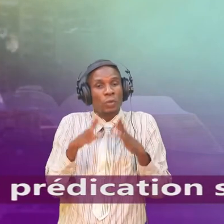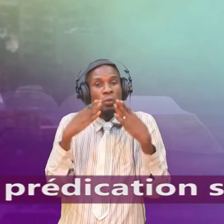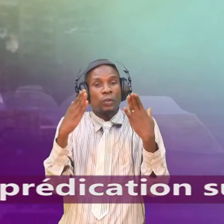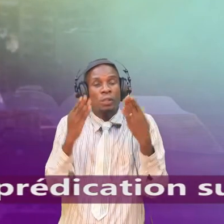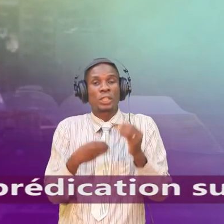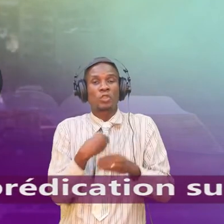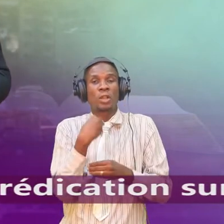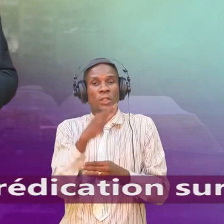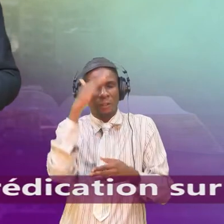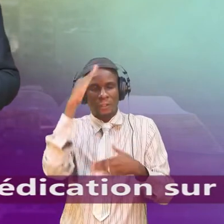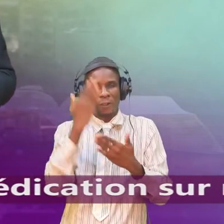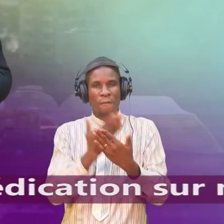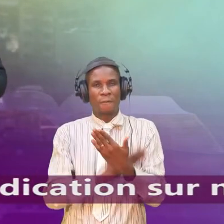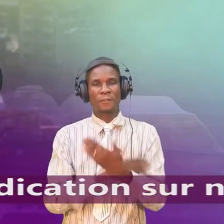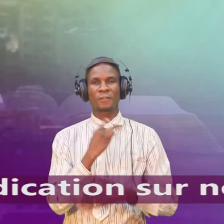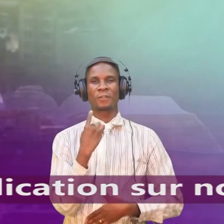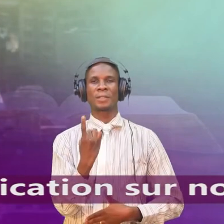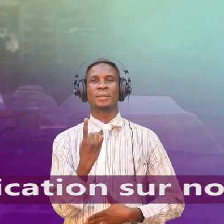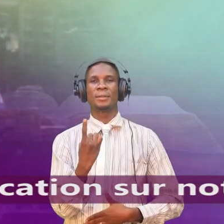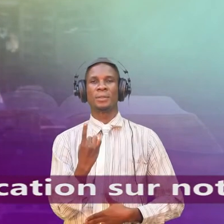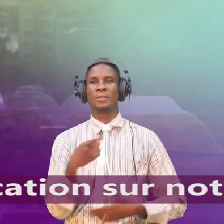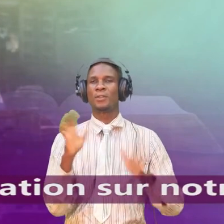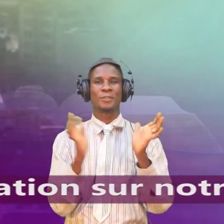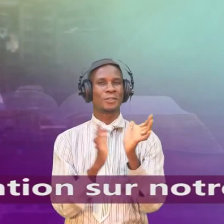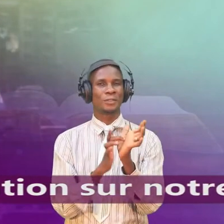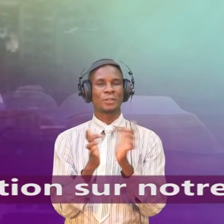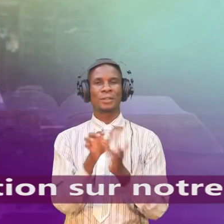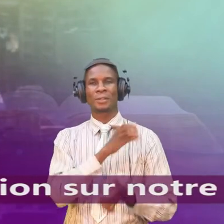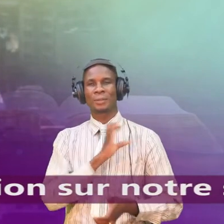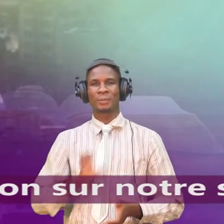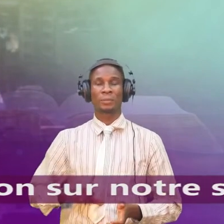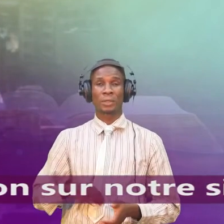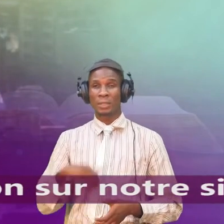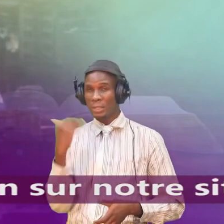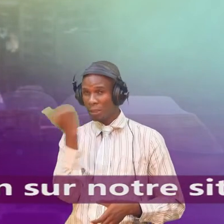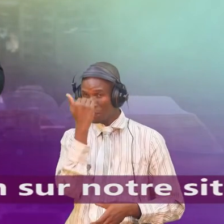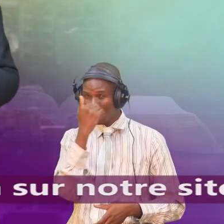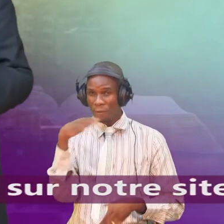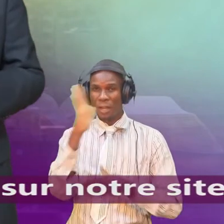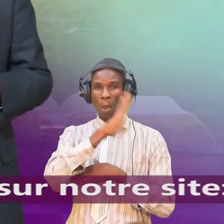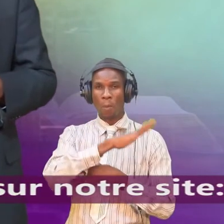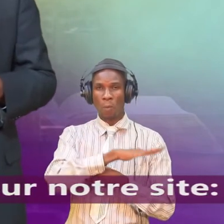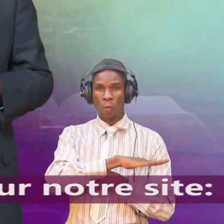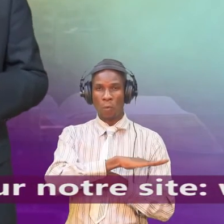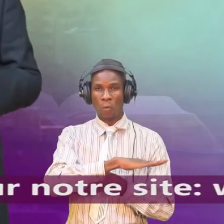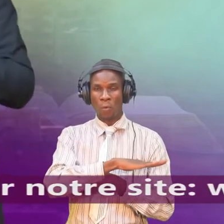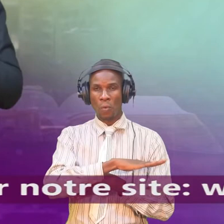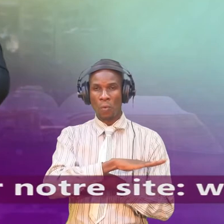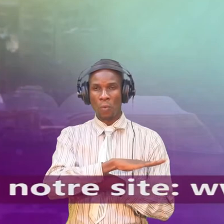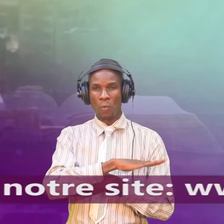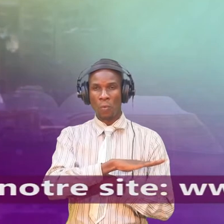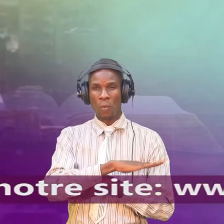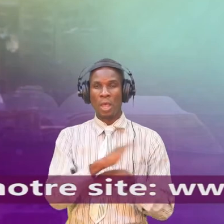maelezo makamilifu kuhusu mafundisho ya Biblia. Mungu ambaye anafunuliwa kupitia mwana wake wa pekee Yesu Kristo.